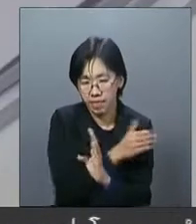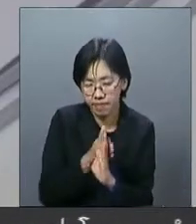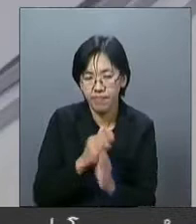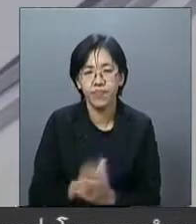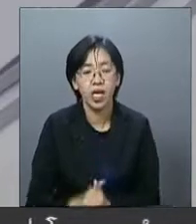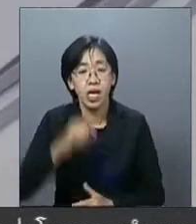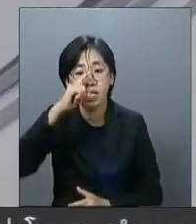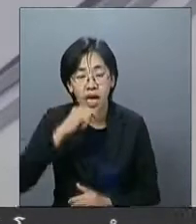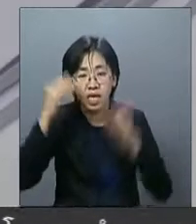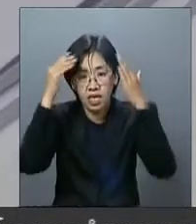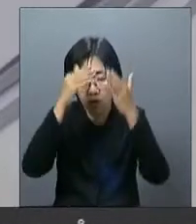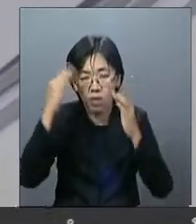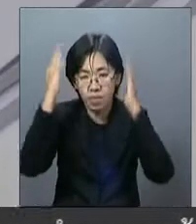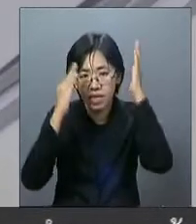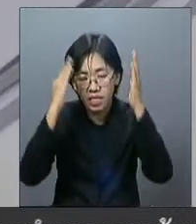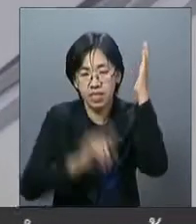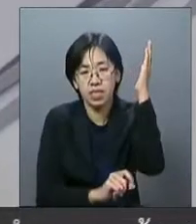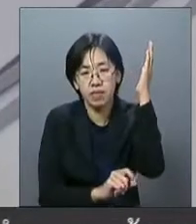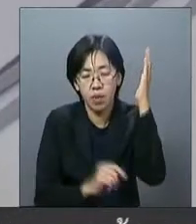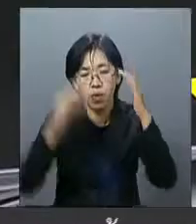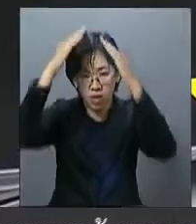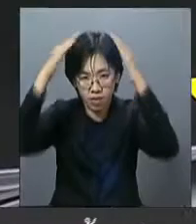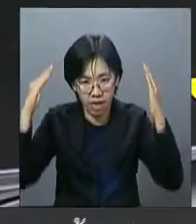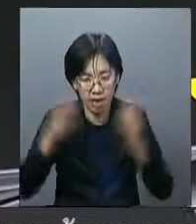ไทยอินโดนีเซียมาเลเซียสิงคโปร์และเวียดนาม